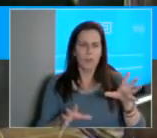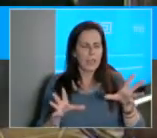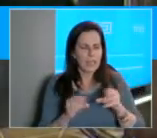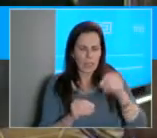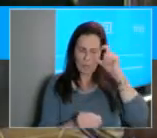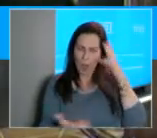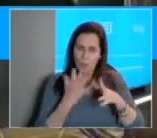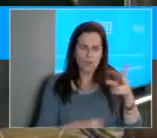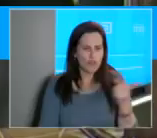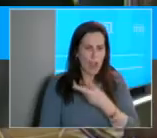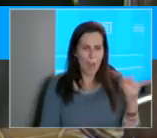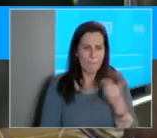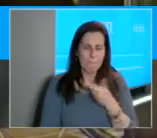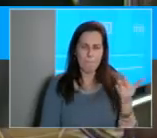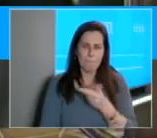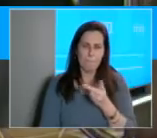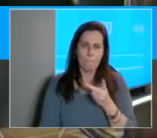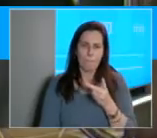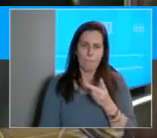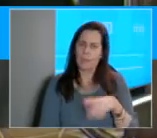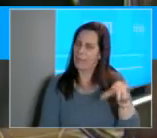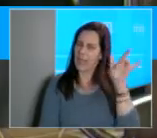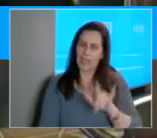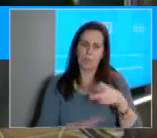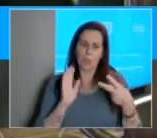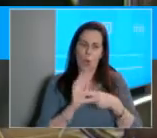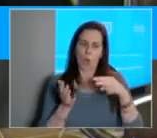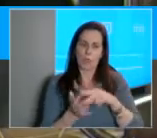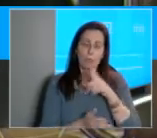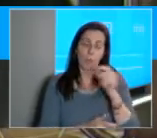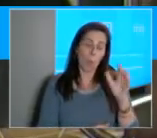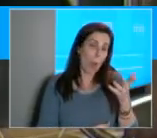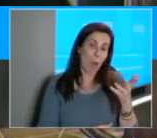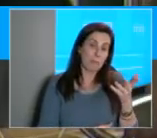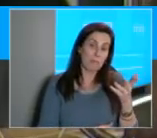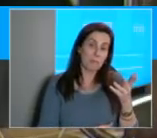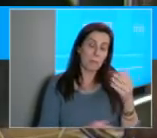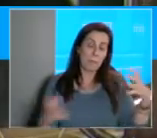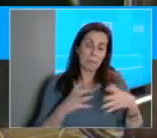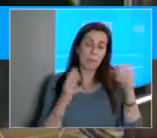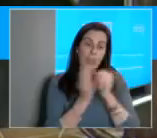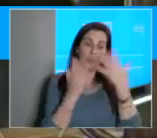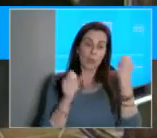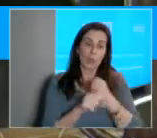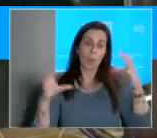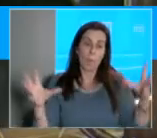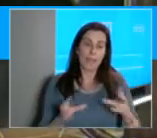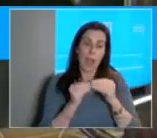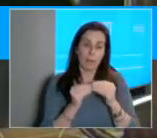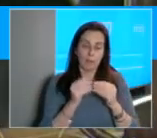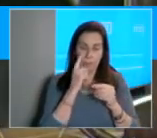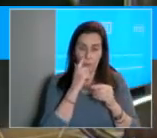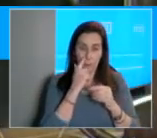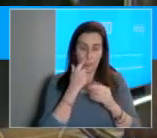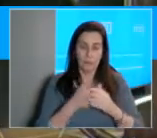עם יושב ראש הרשות הפלסטינית אבו מאזן על התנגדות לעסקה אולי במהלך מסיבת עיתונאים משותפת. אנחנו